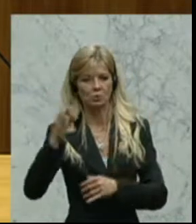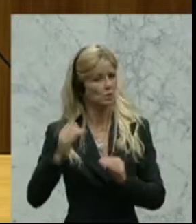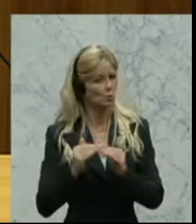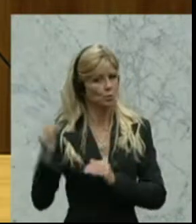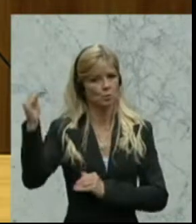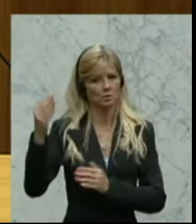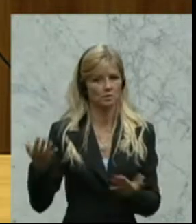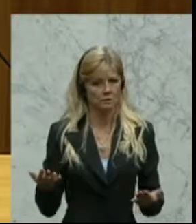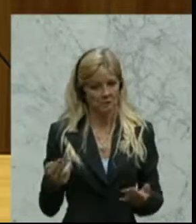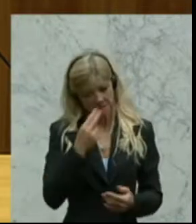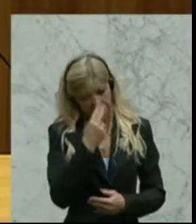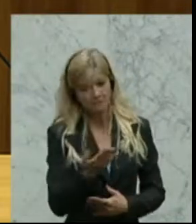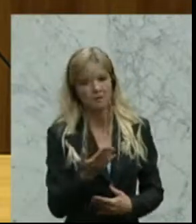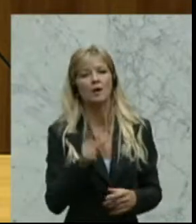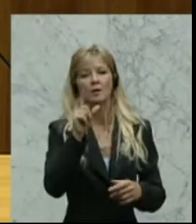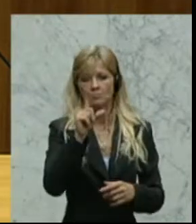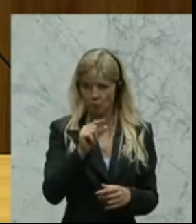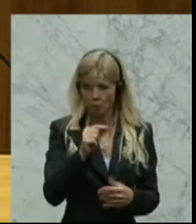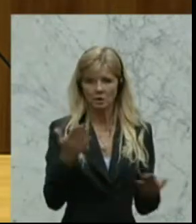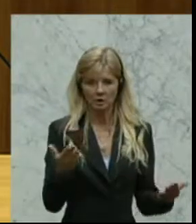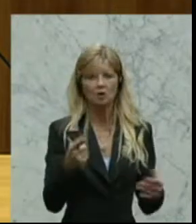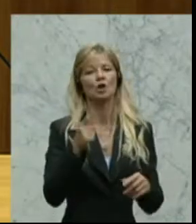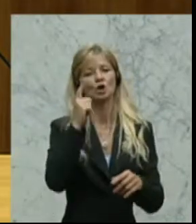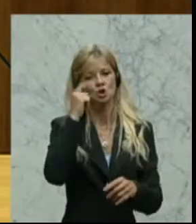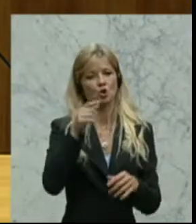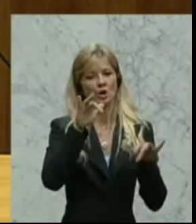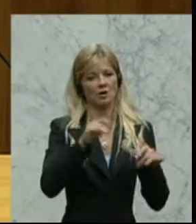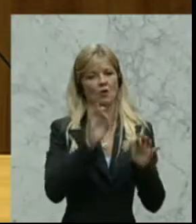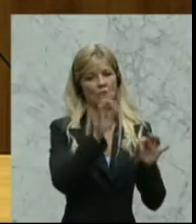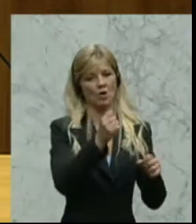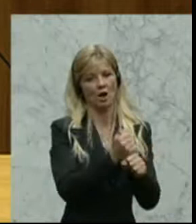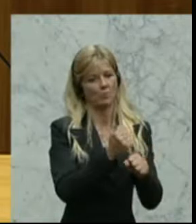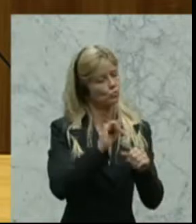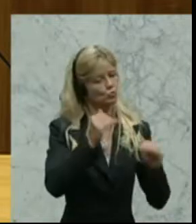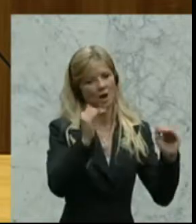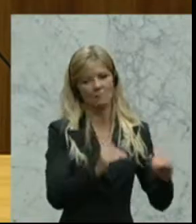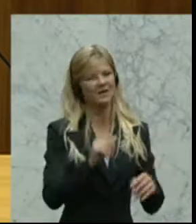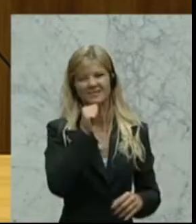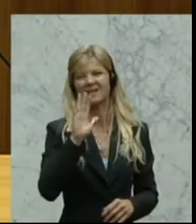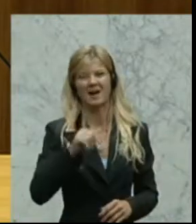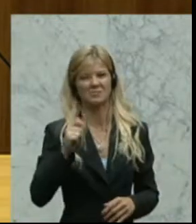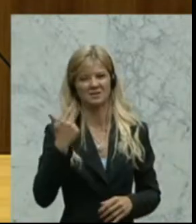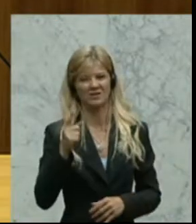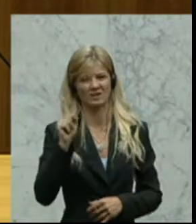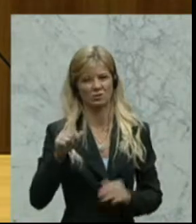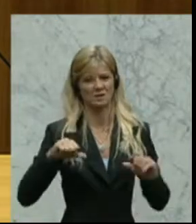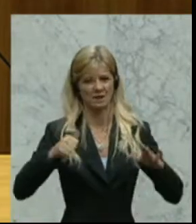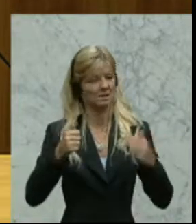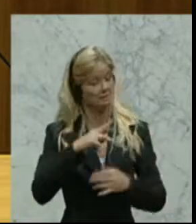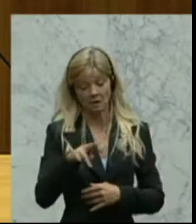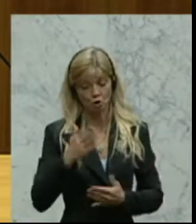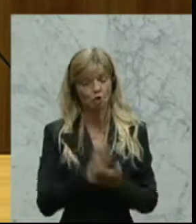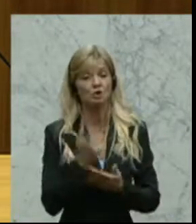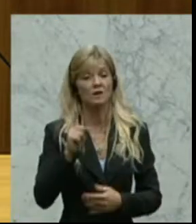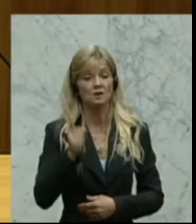Arbeit müssen hinunter. Und möglichst rasch, nicht erst 2016, nein, 2015. Und daher bringe ich in